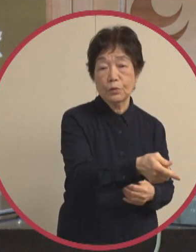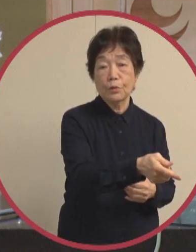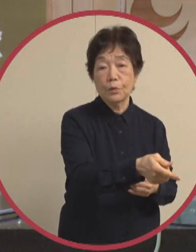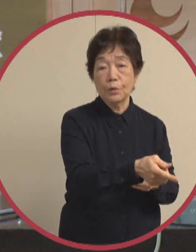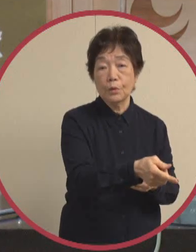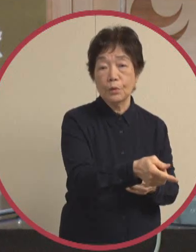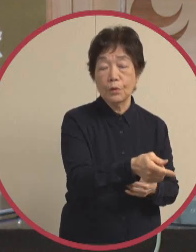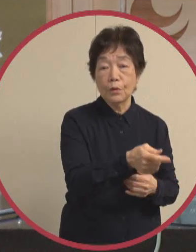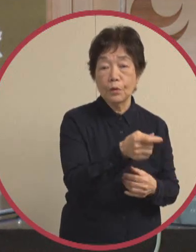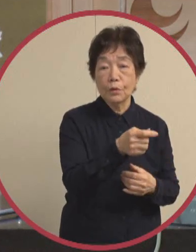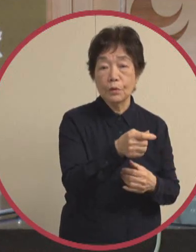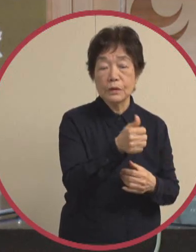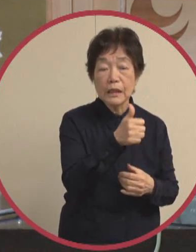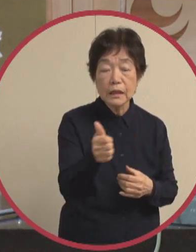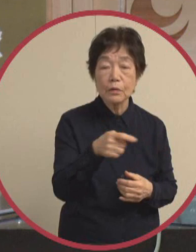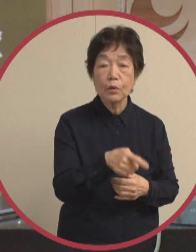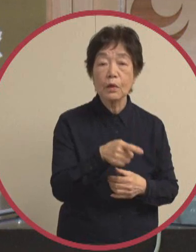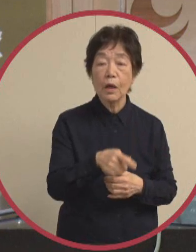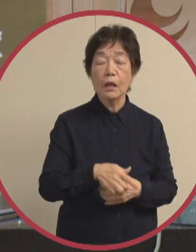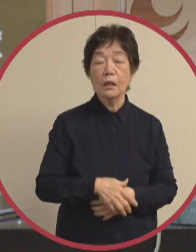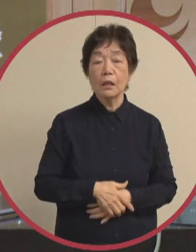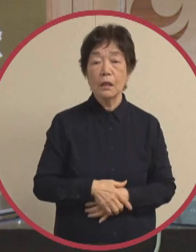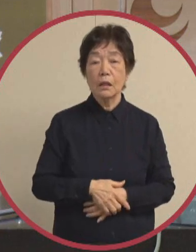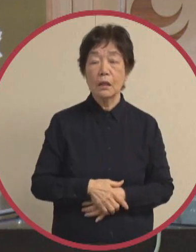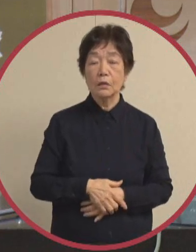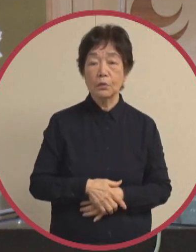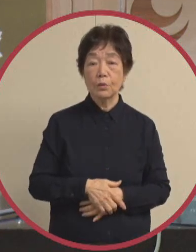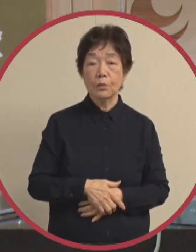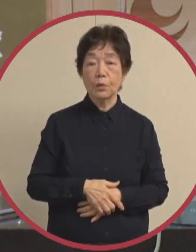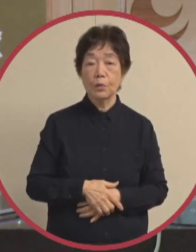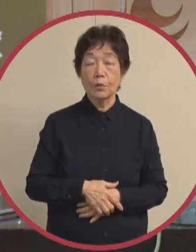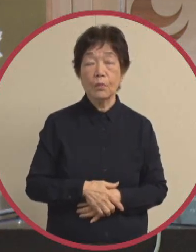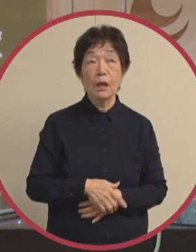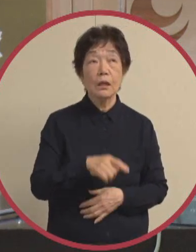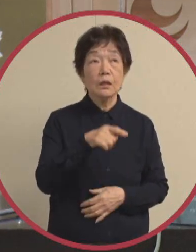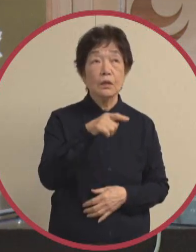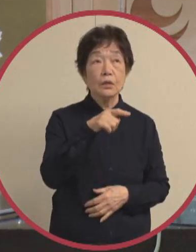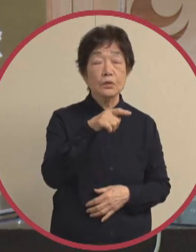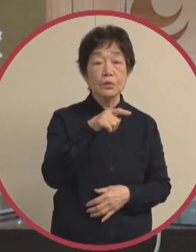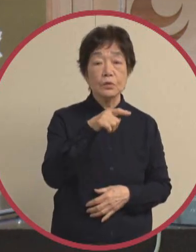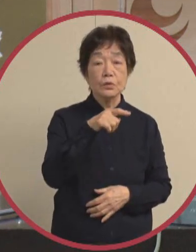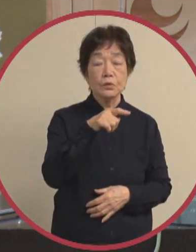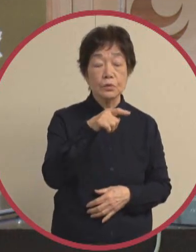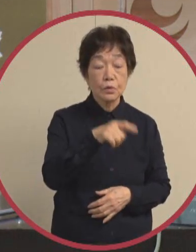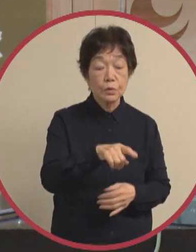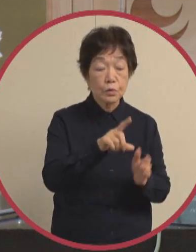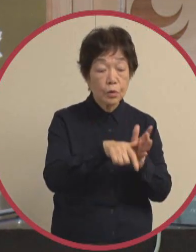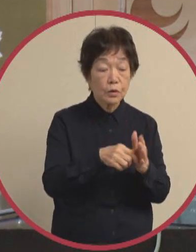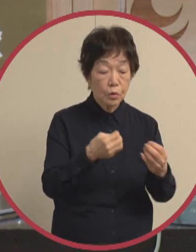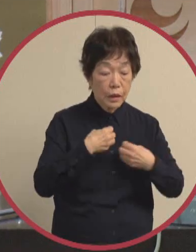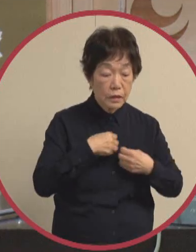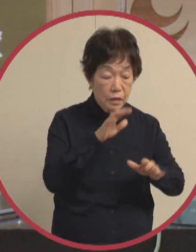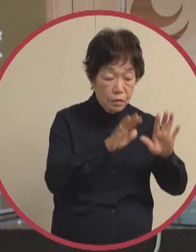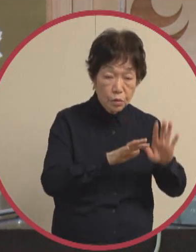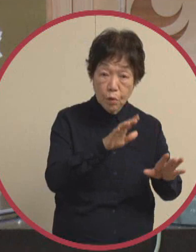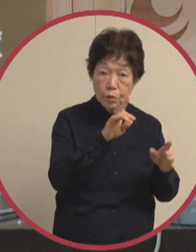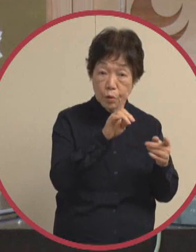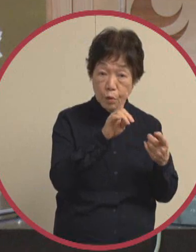ですね。ただこれはあの当然その時 の、 あの感染状況によ